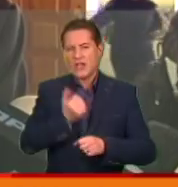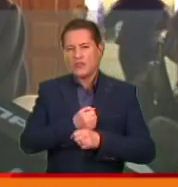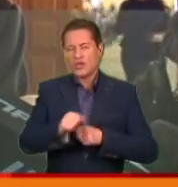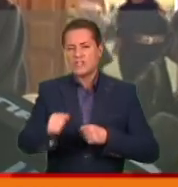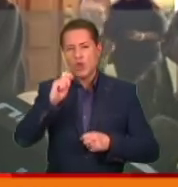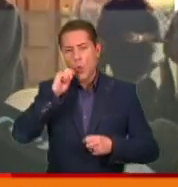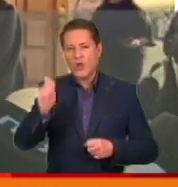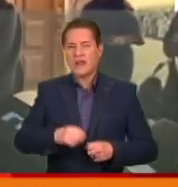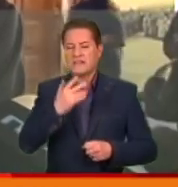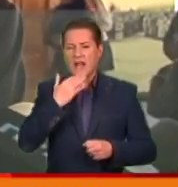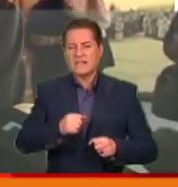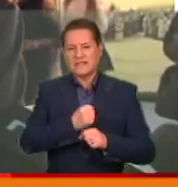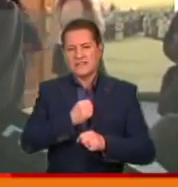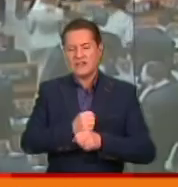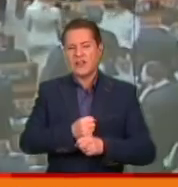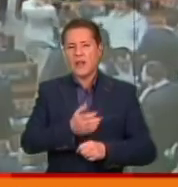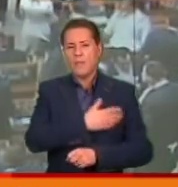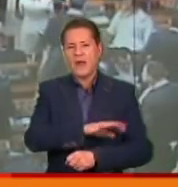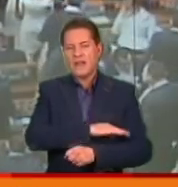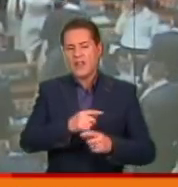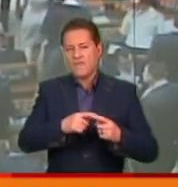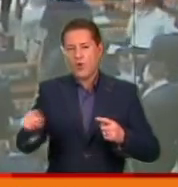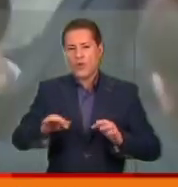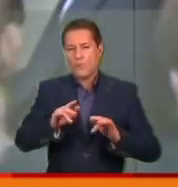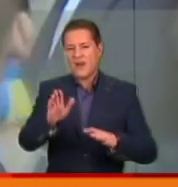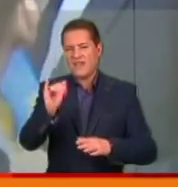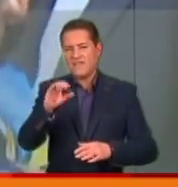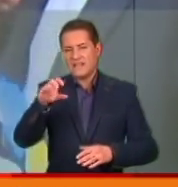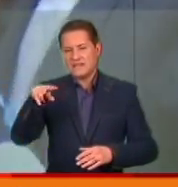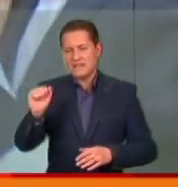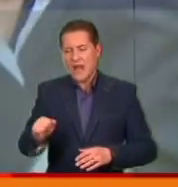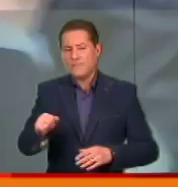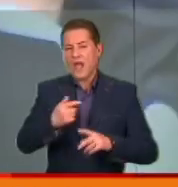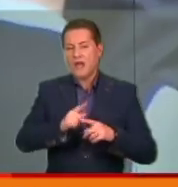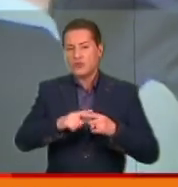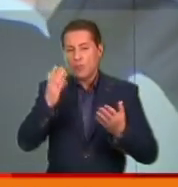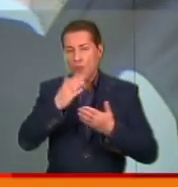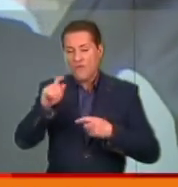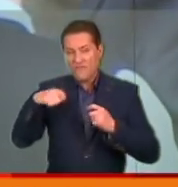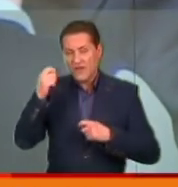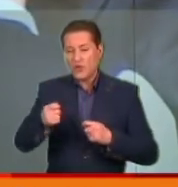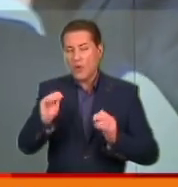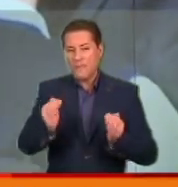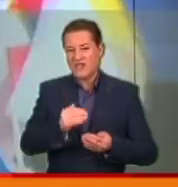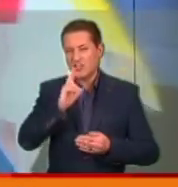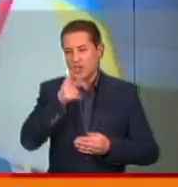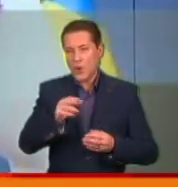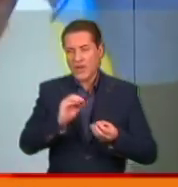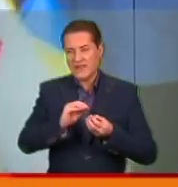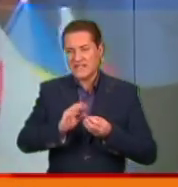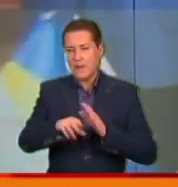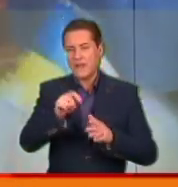здійсненої поляками в ході операції «Вісла». А ось в цьому відео трохи менше, ніж 3 роки, ті самі депутати, дивіться,